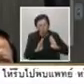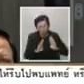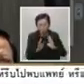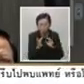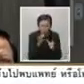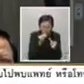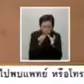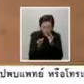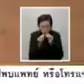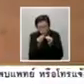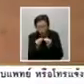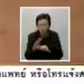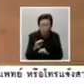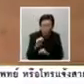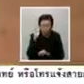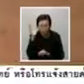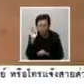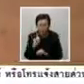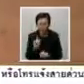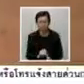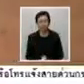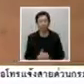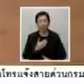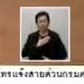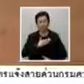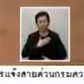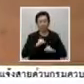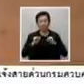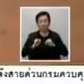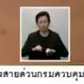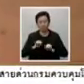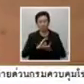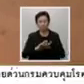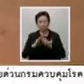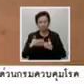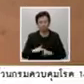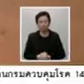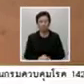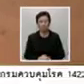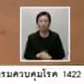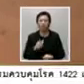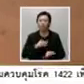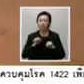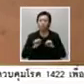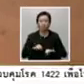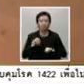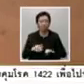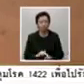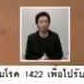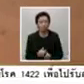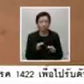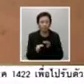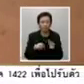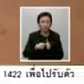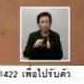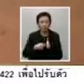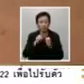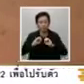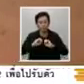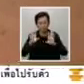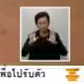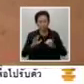ลพันธ์ครับผมได้วินิจฉัยเรื่องนี้จบแล้วครับผมได้ให้ผลได้อธิบายชัดเจน